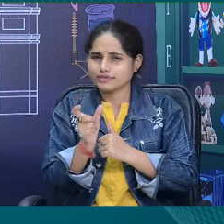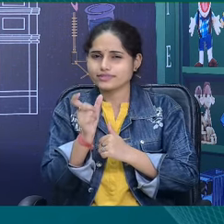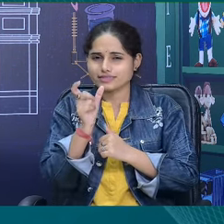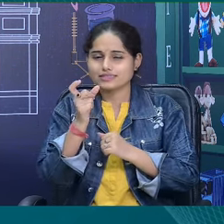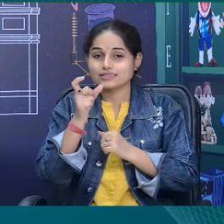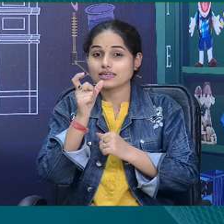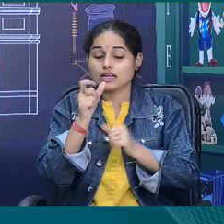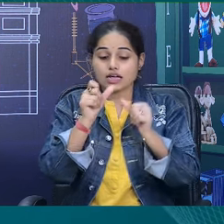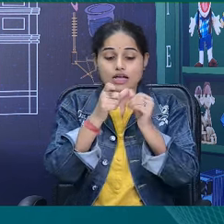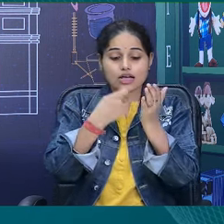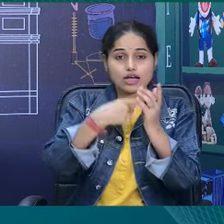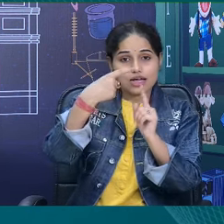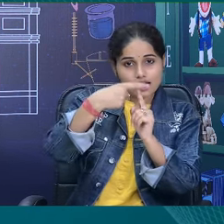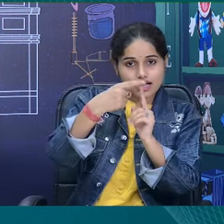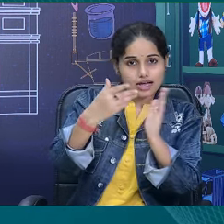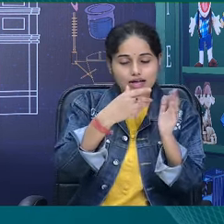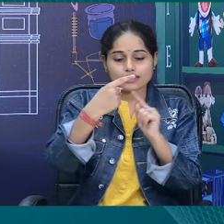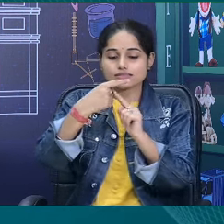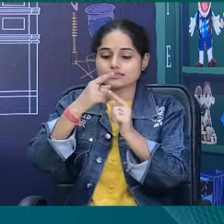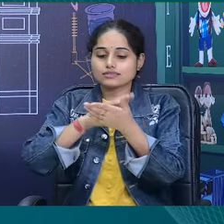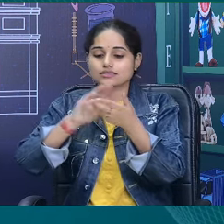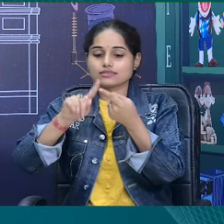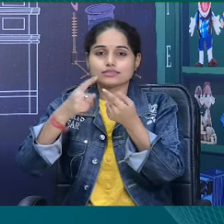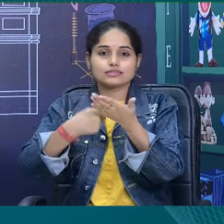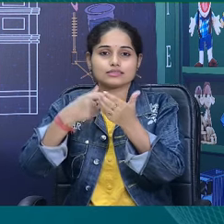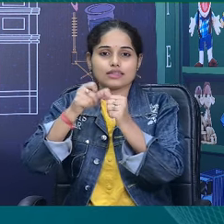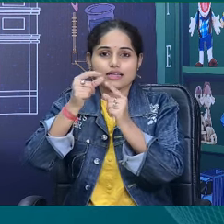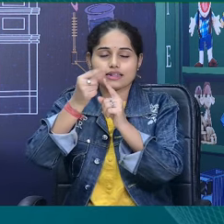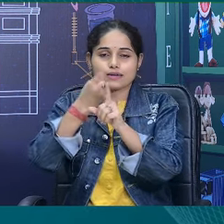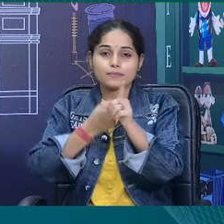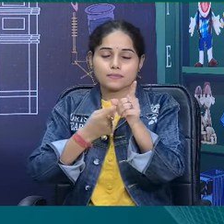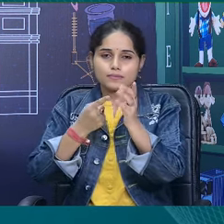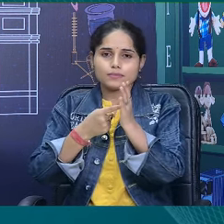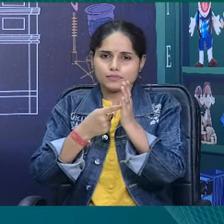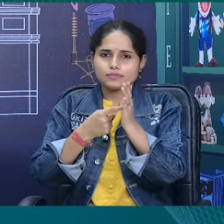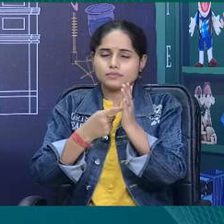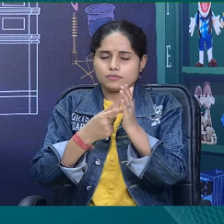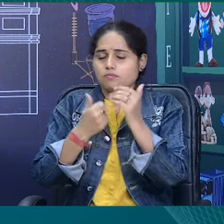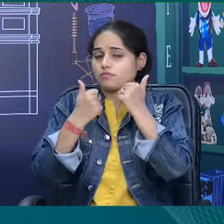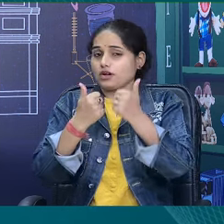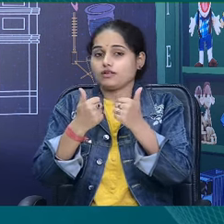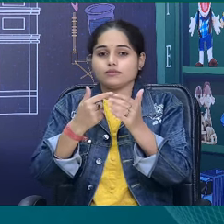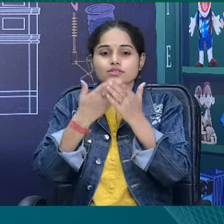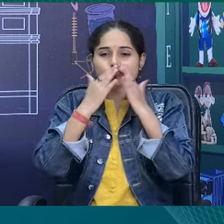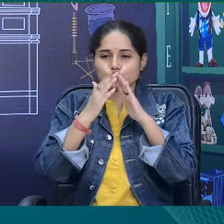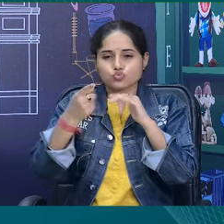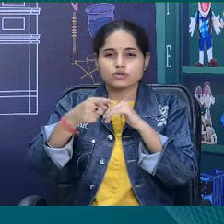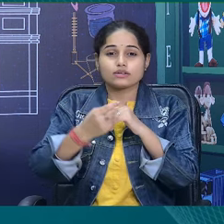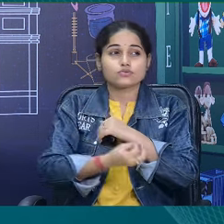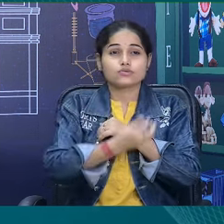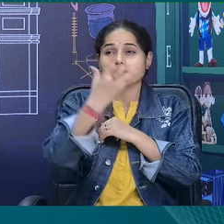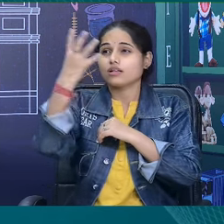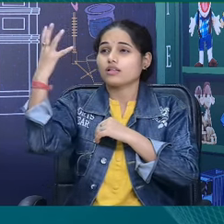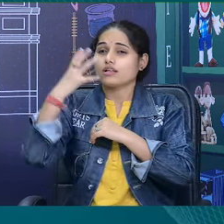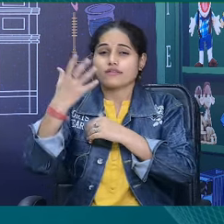है यह आर्ट थेरेपी और इसके माध्यम से बच्चों का जो कई बार होता है कि लगातार क्लासेस चल रही है सुबह से लेकर दोपहर